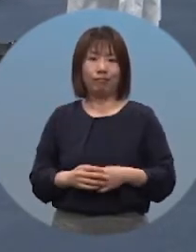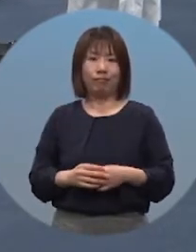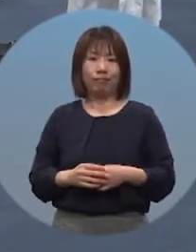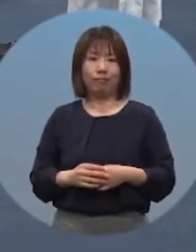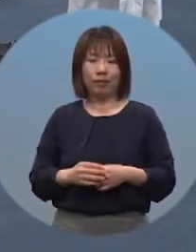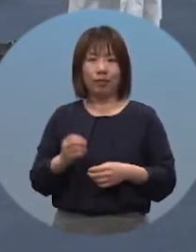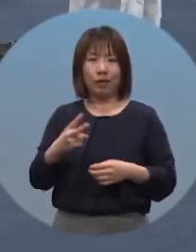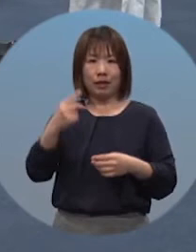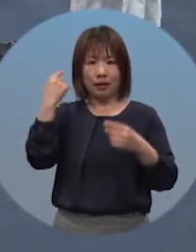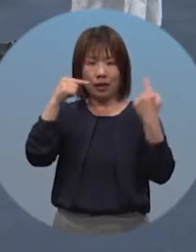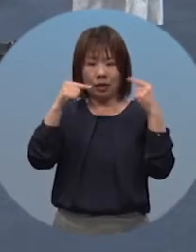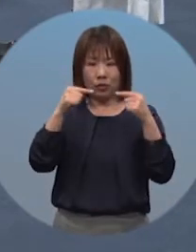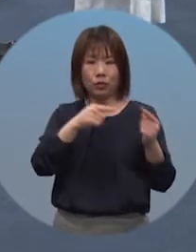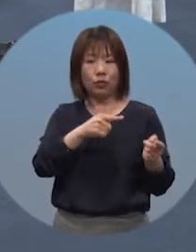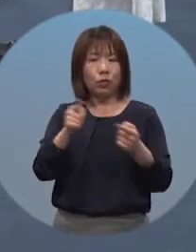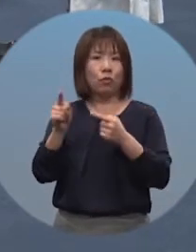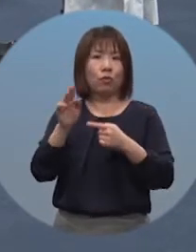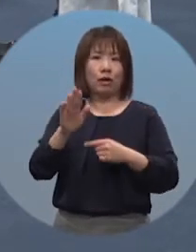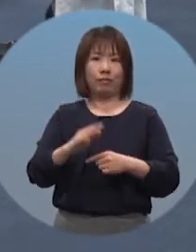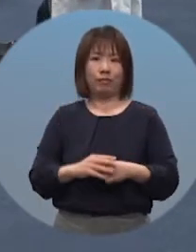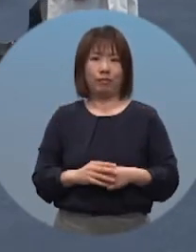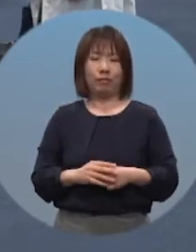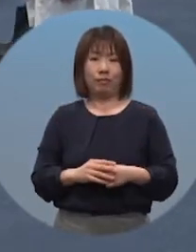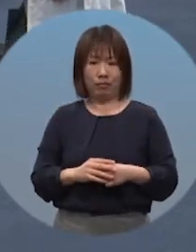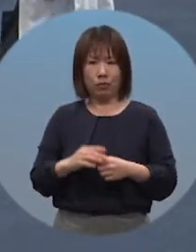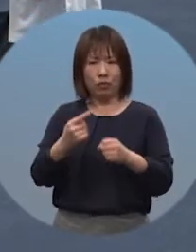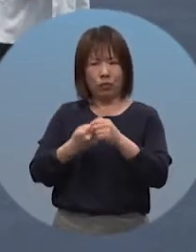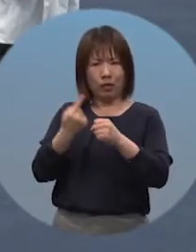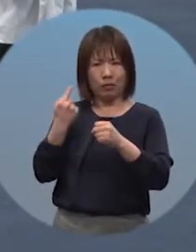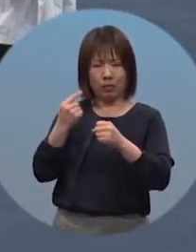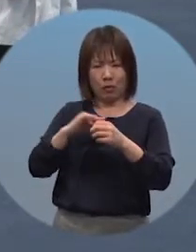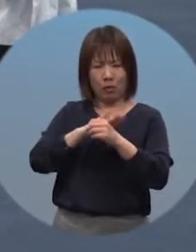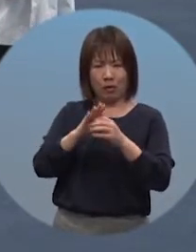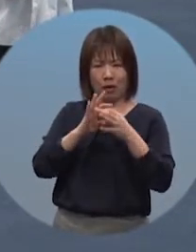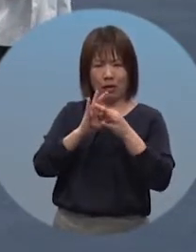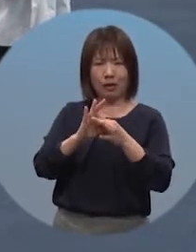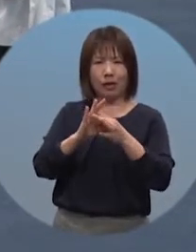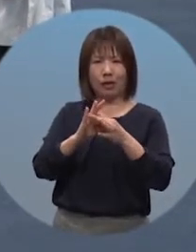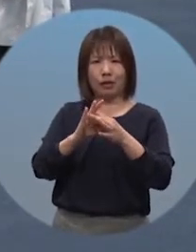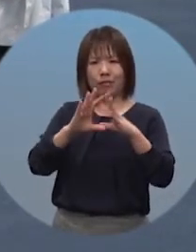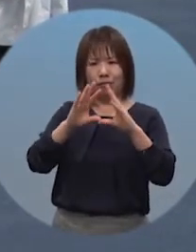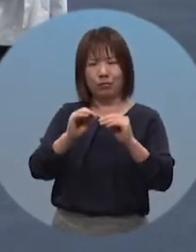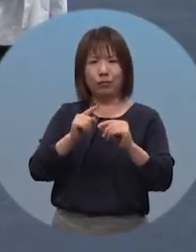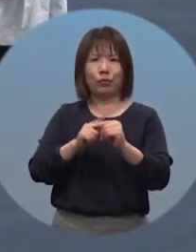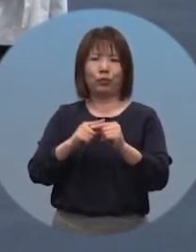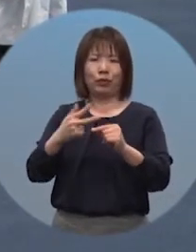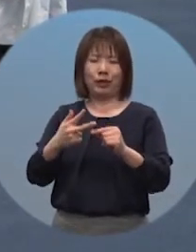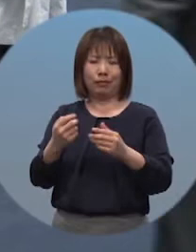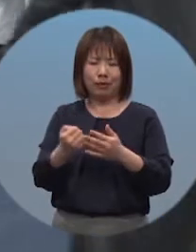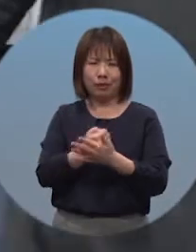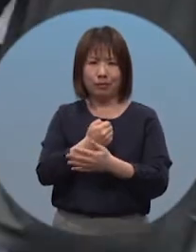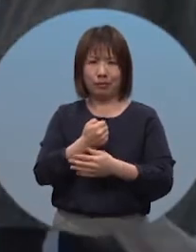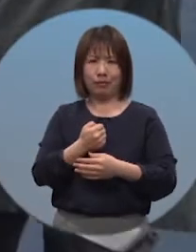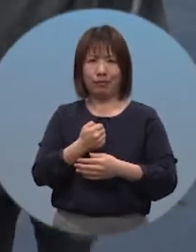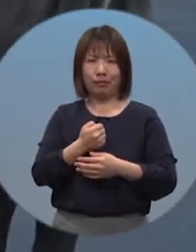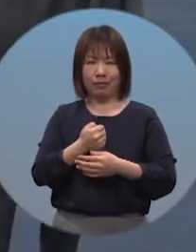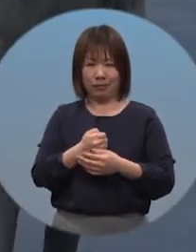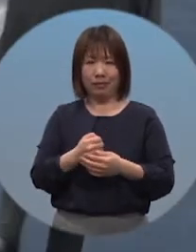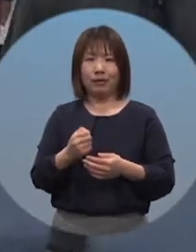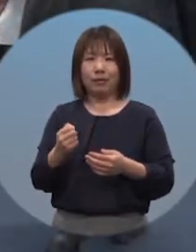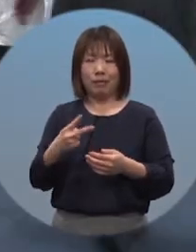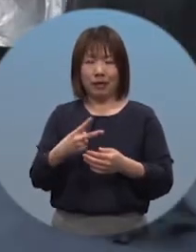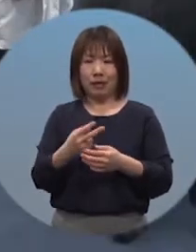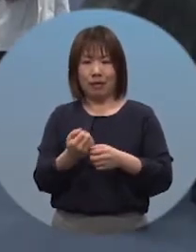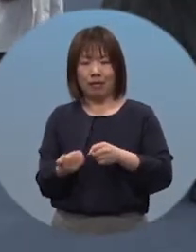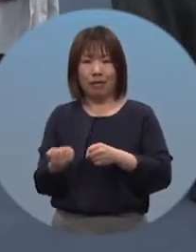あの去年は中心でありましたけどはいん収束してまた元のそう